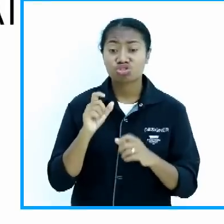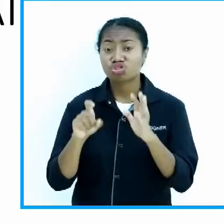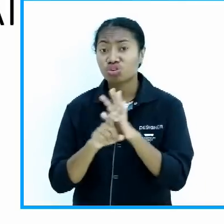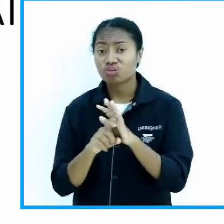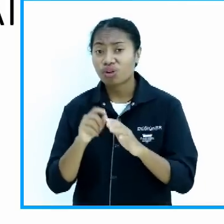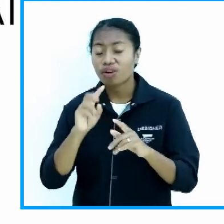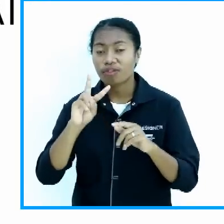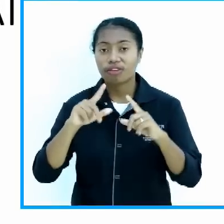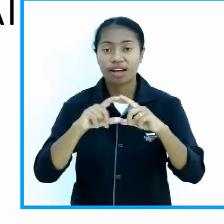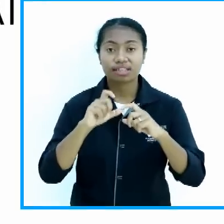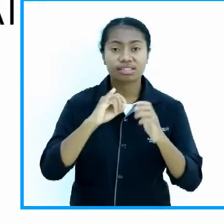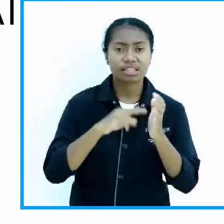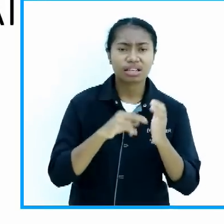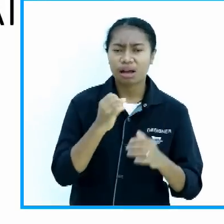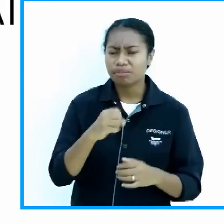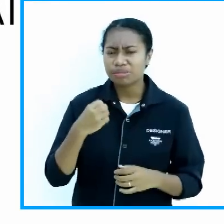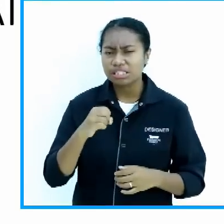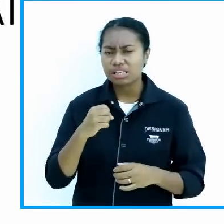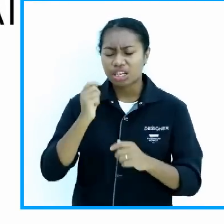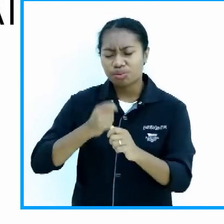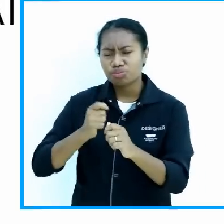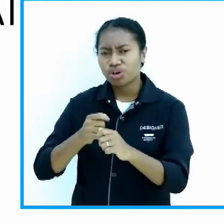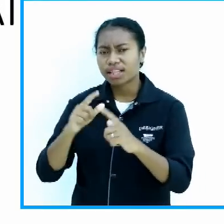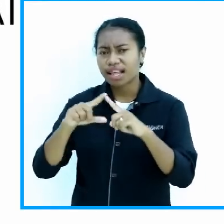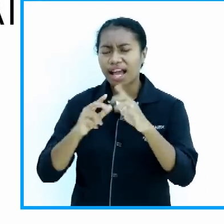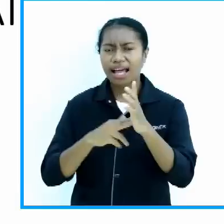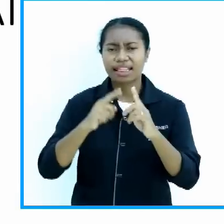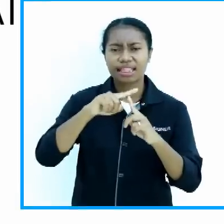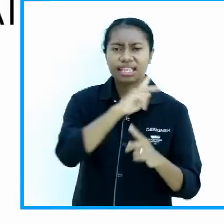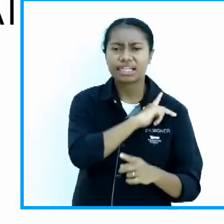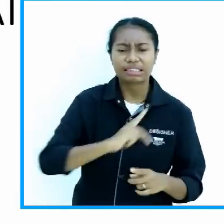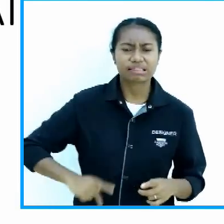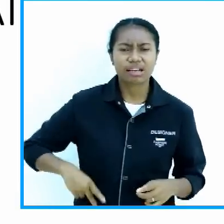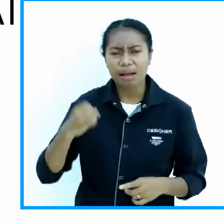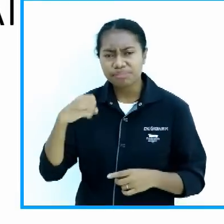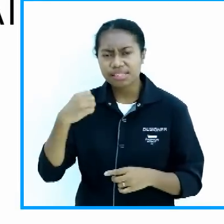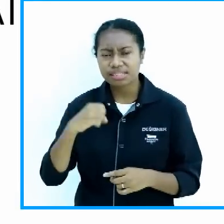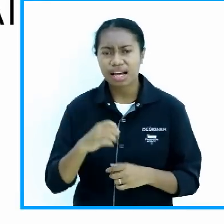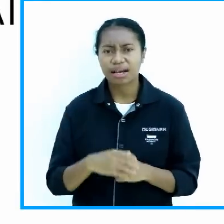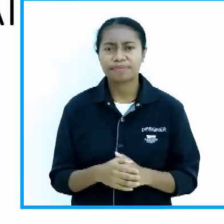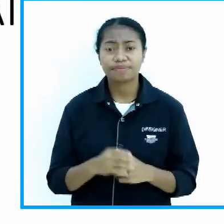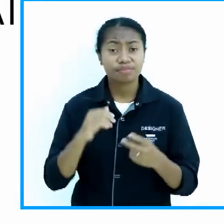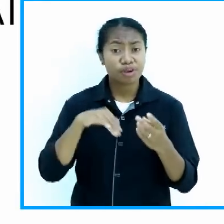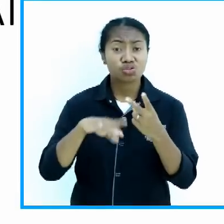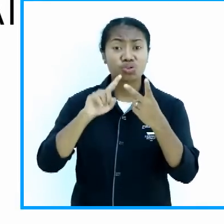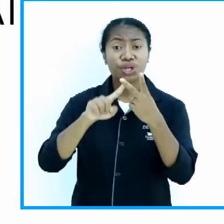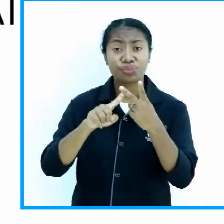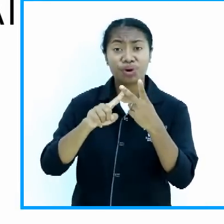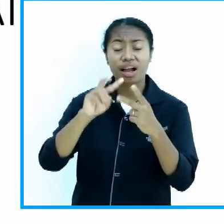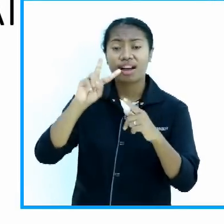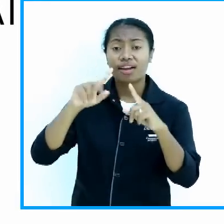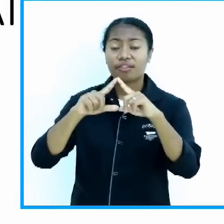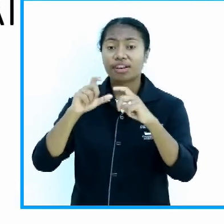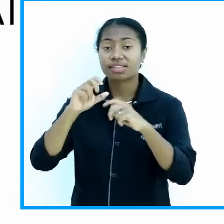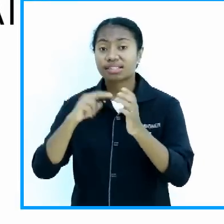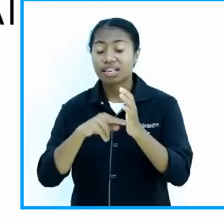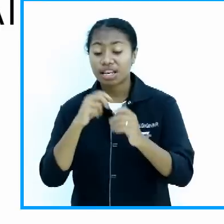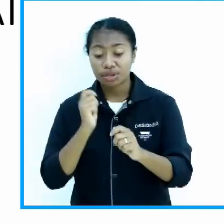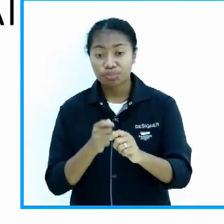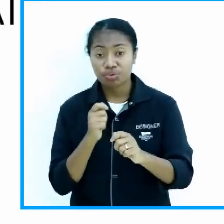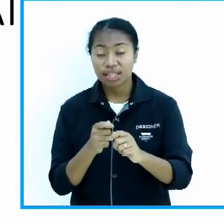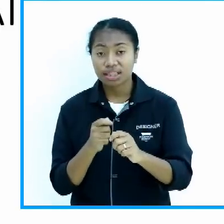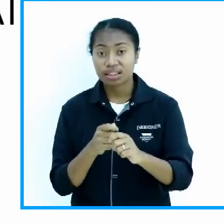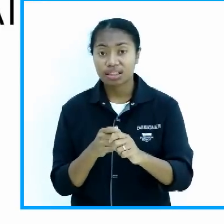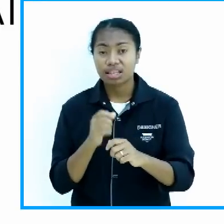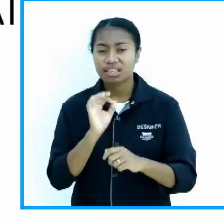dari DNA antikris ya, karena antikrisnya belum ada. Nah, yang kedua itu vaksin yang dibuat tidak bisa menjadi vaksin jika ada